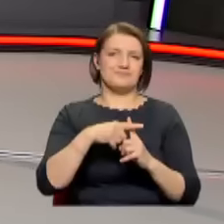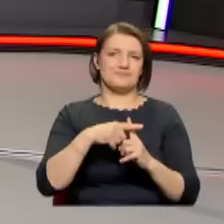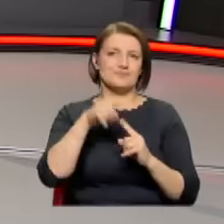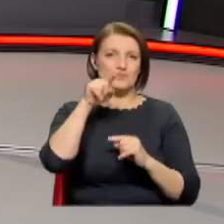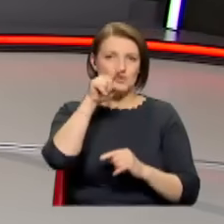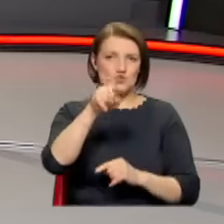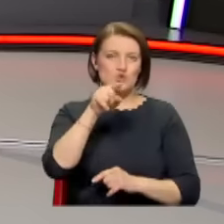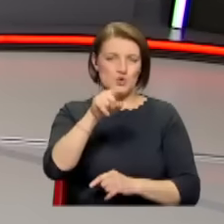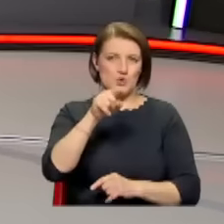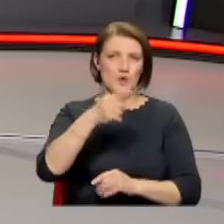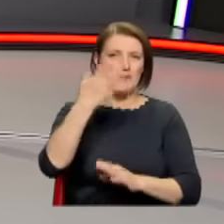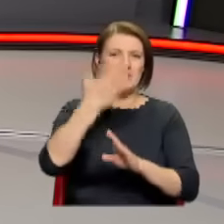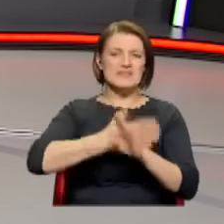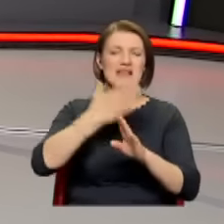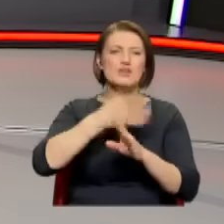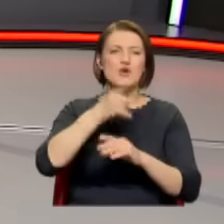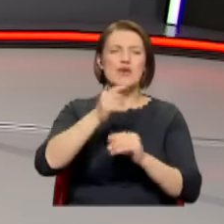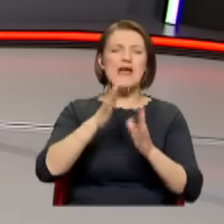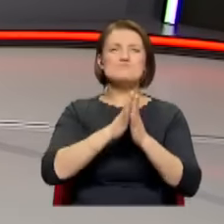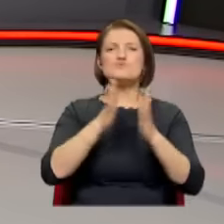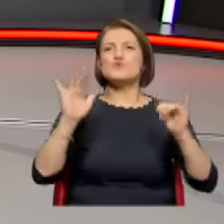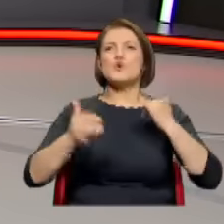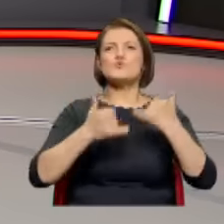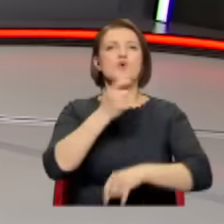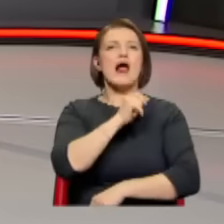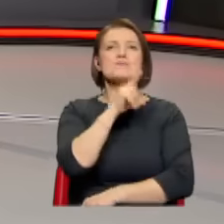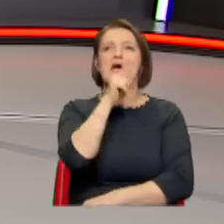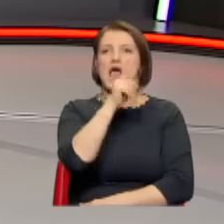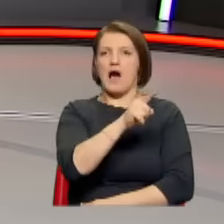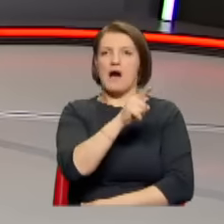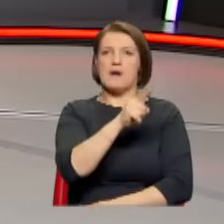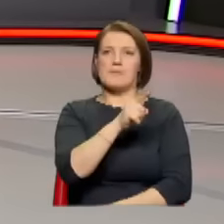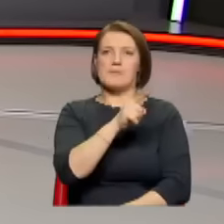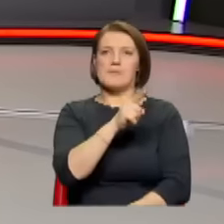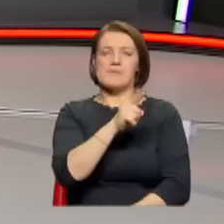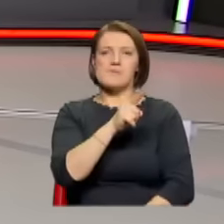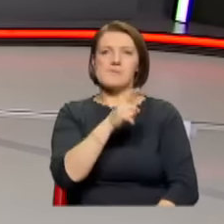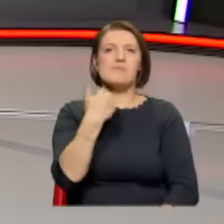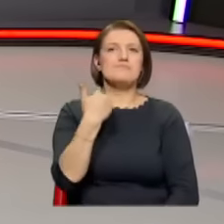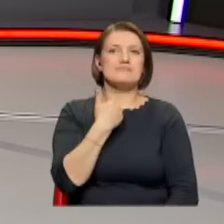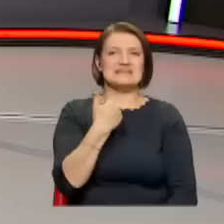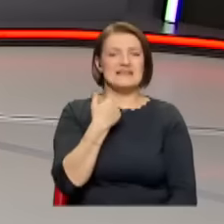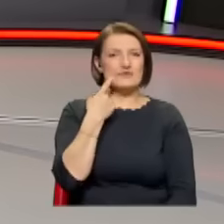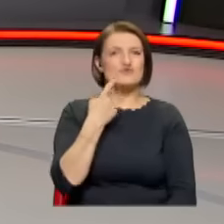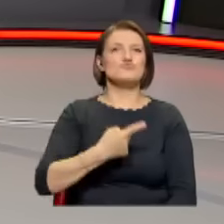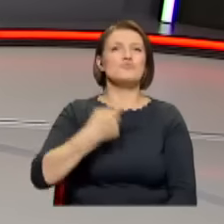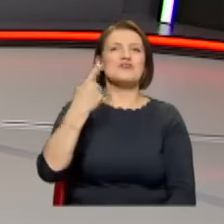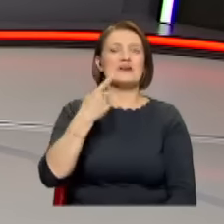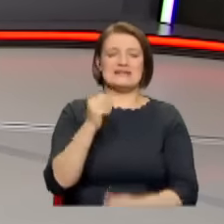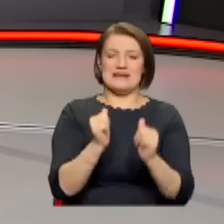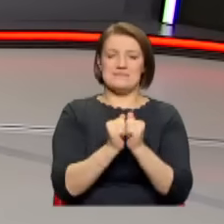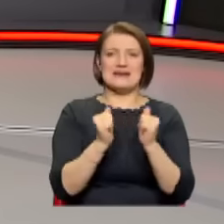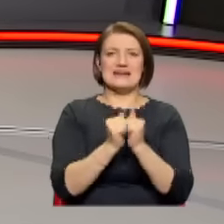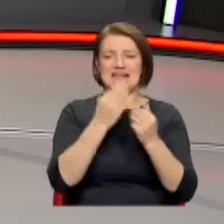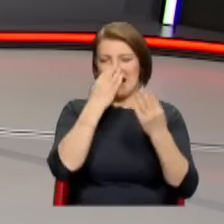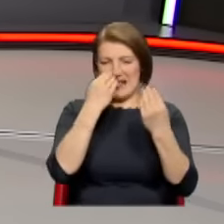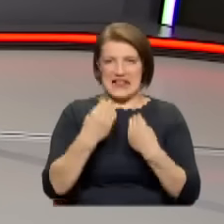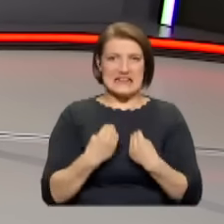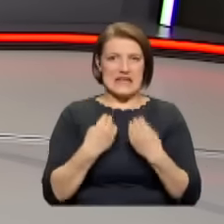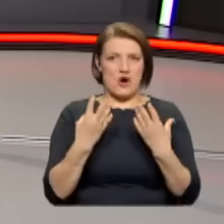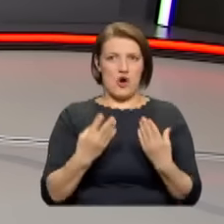o sektörün en büyük oyuncusu olan Almanya bize Cumhurbaşkanı'yla birlikte hediye